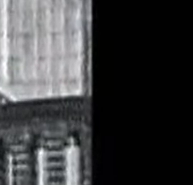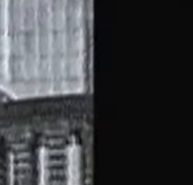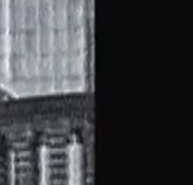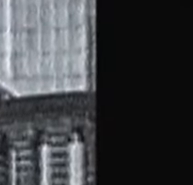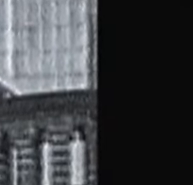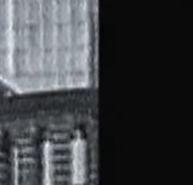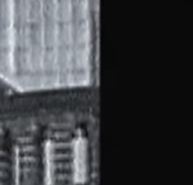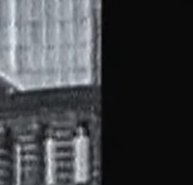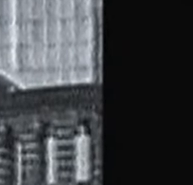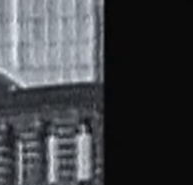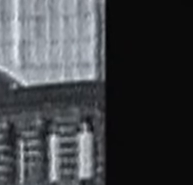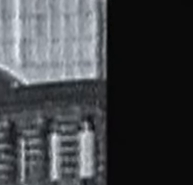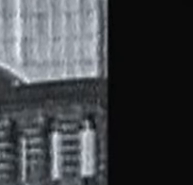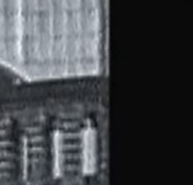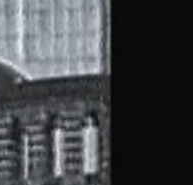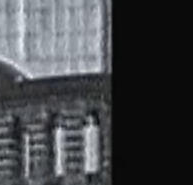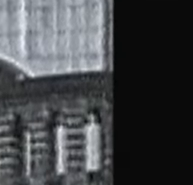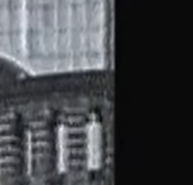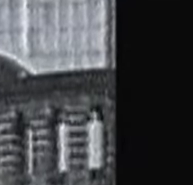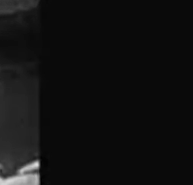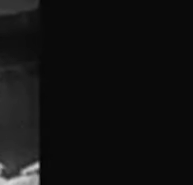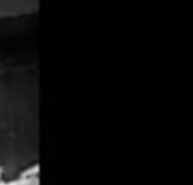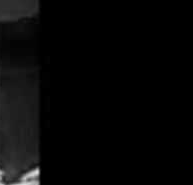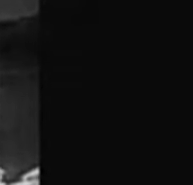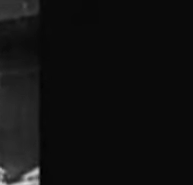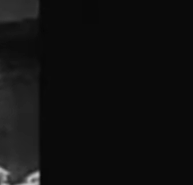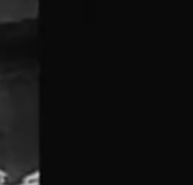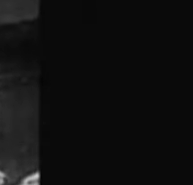ihr Eigentum und nahm Eltern sogar ihre Kinder weg.